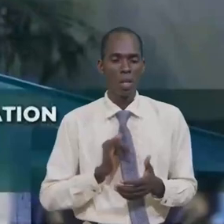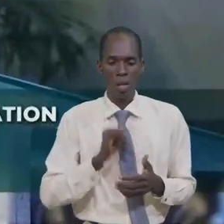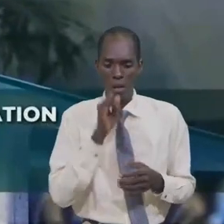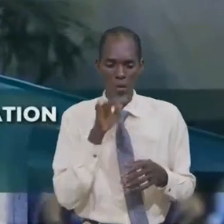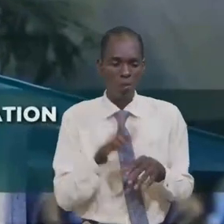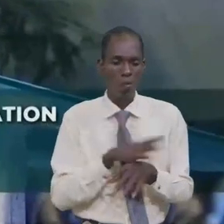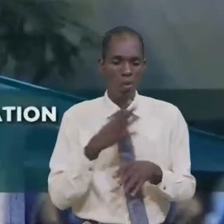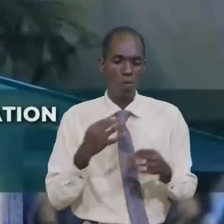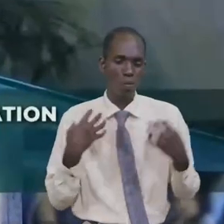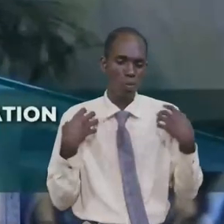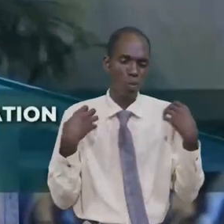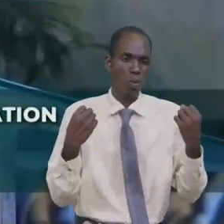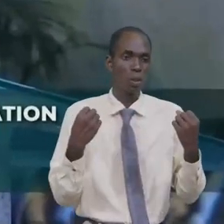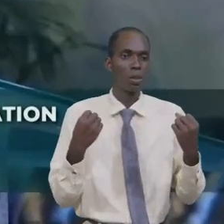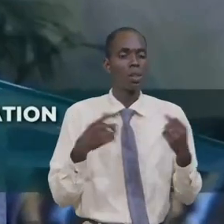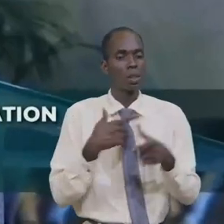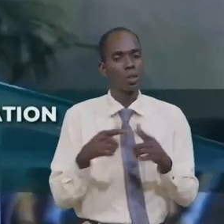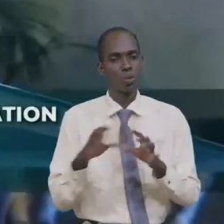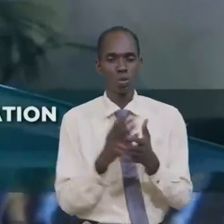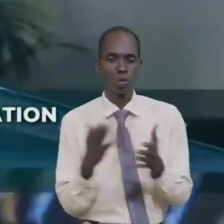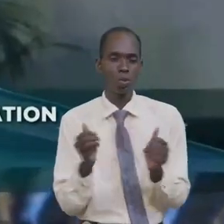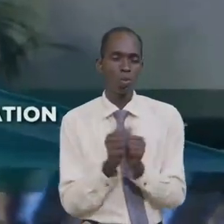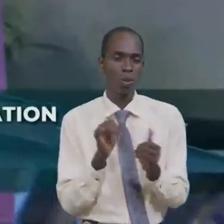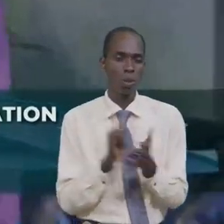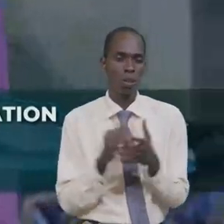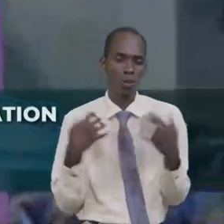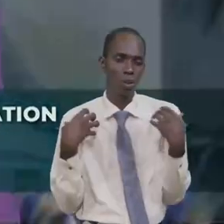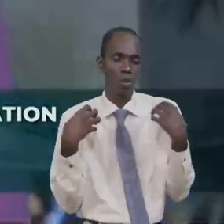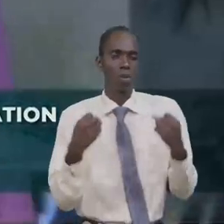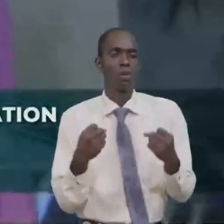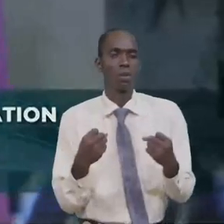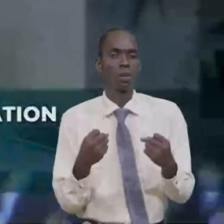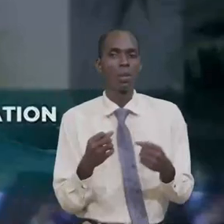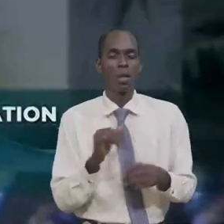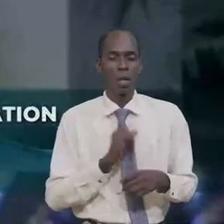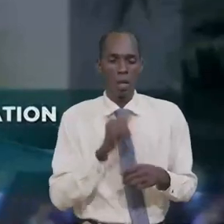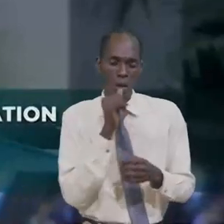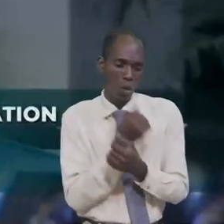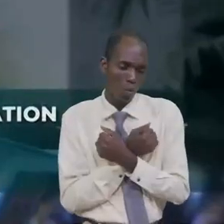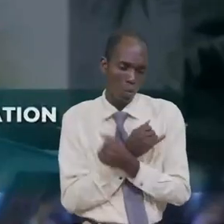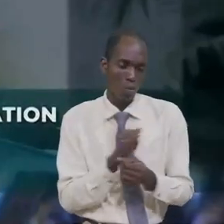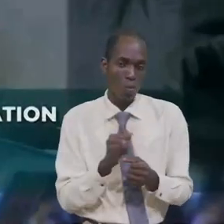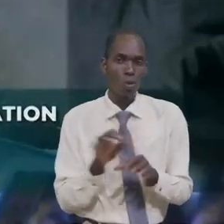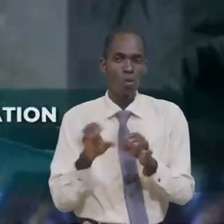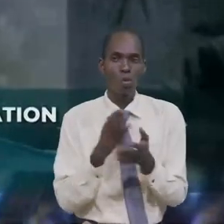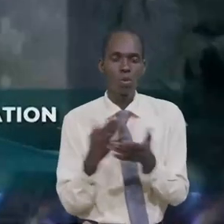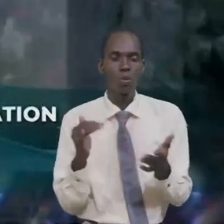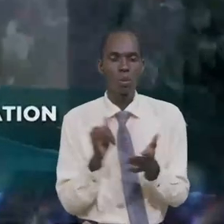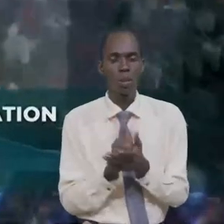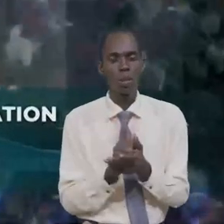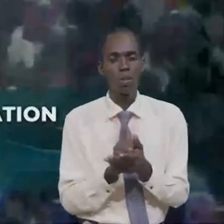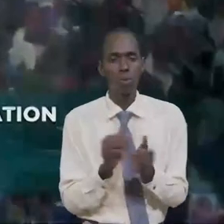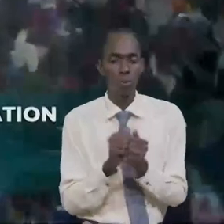fait quelque chose avec ce courage je suis aimable faire quelque chose avec cet amour